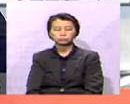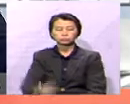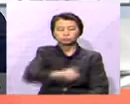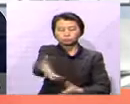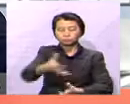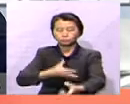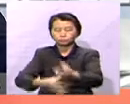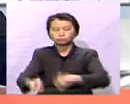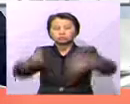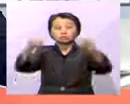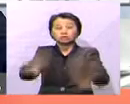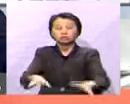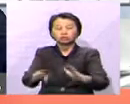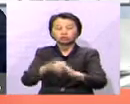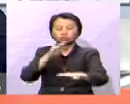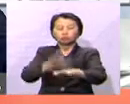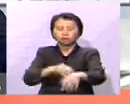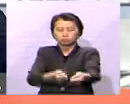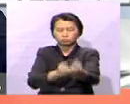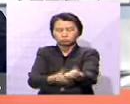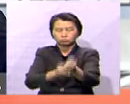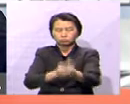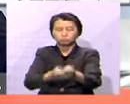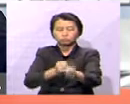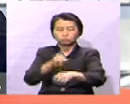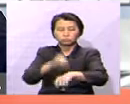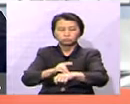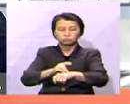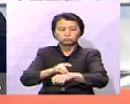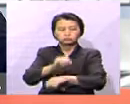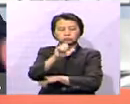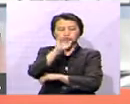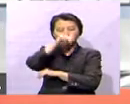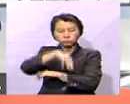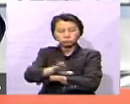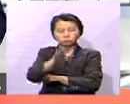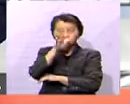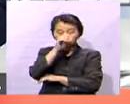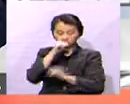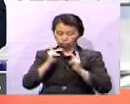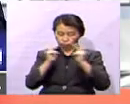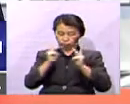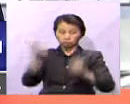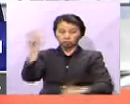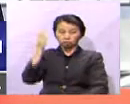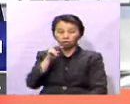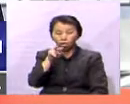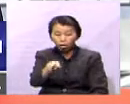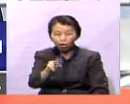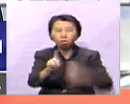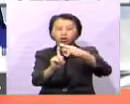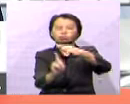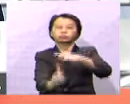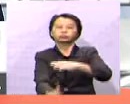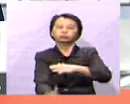Nelayan yang hilang ketika memancing dan menjaring ikan di Kuala Linggi, Alor Gajah, Melaka sejak Khamis lalu ditemukan lemas